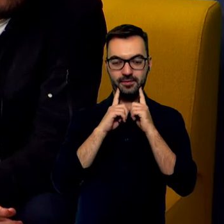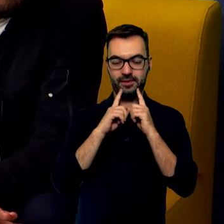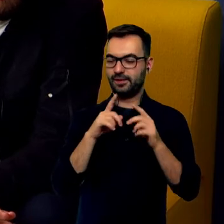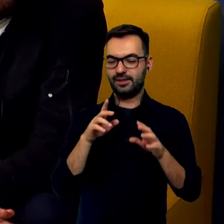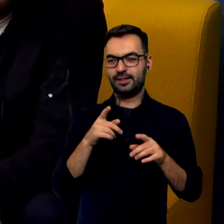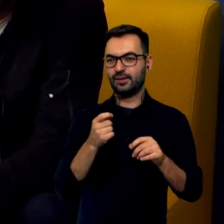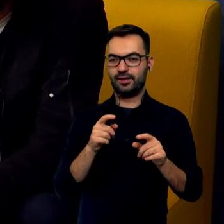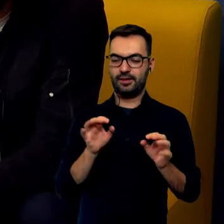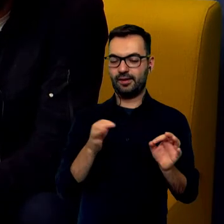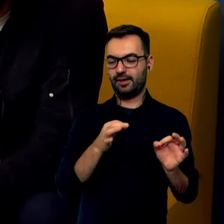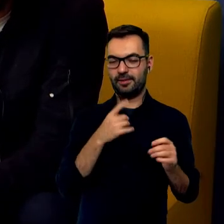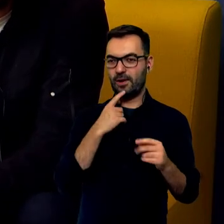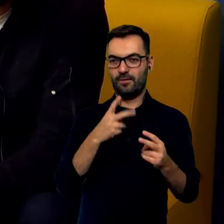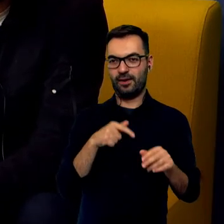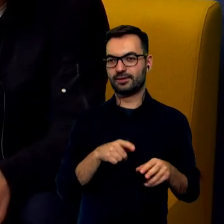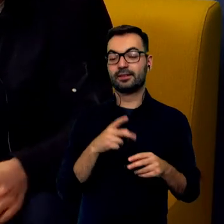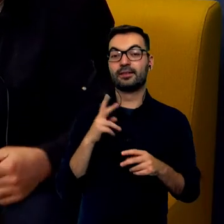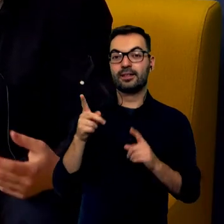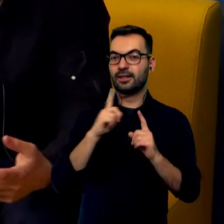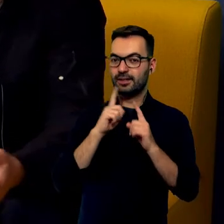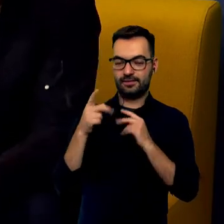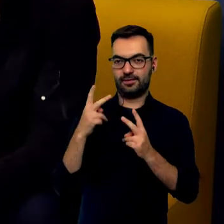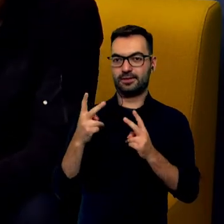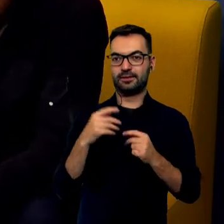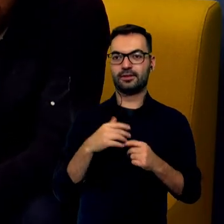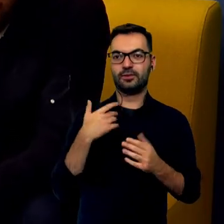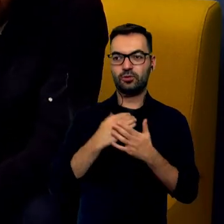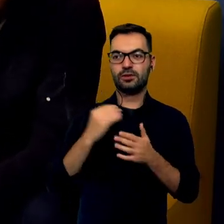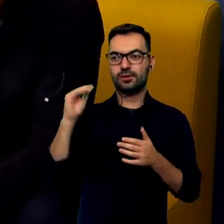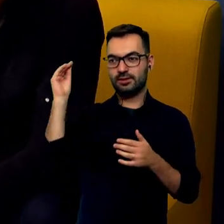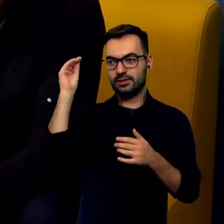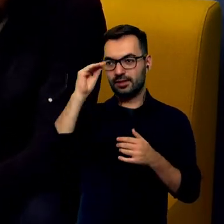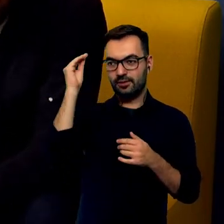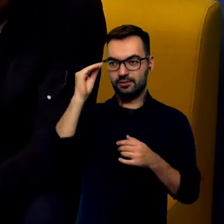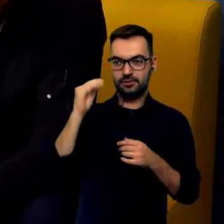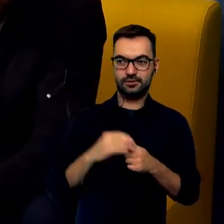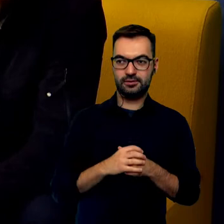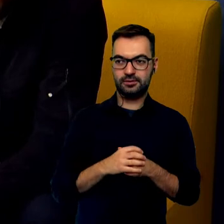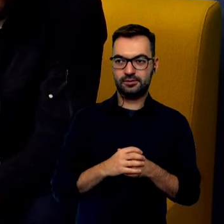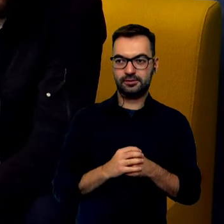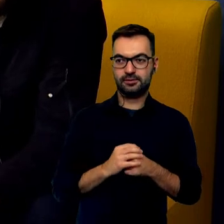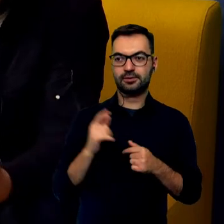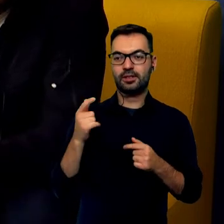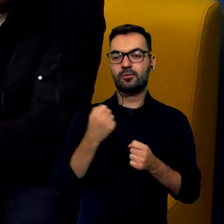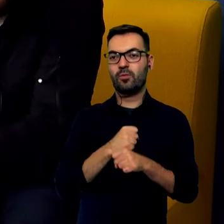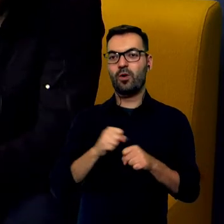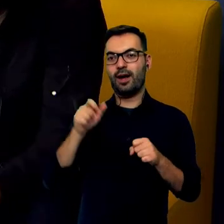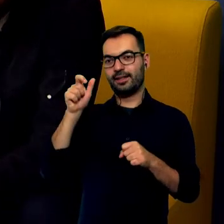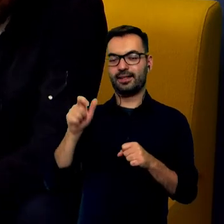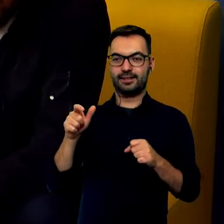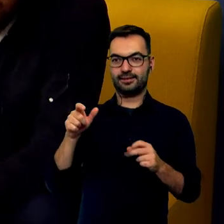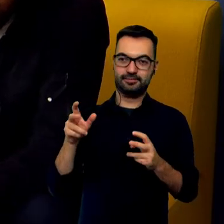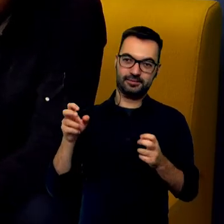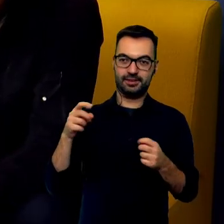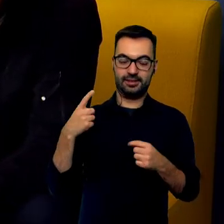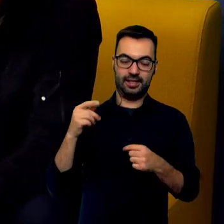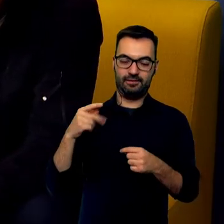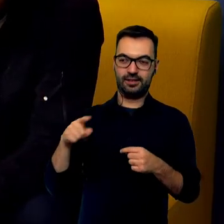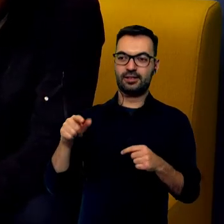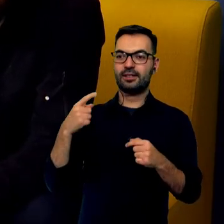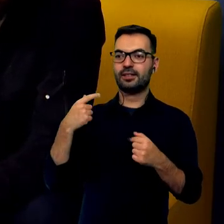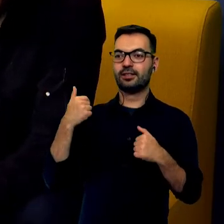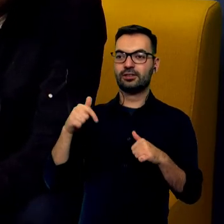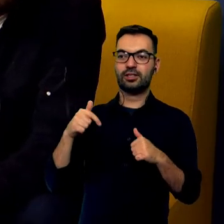na to zerkałem i ja też już się tak nauczyłem, to znaczy, no trzeba bohaterowi, w tym wypadku tutaj Dawidowi,